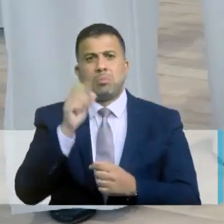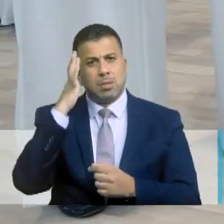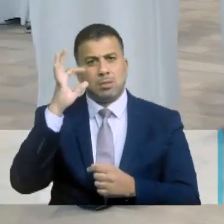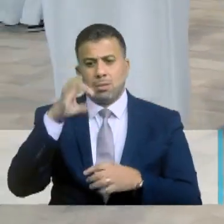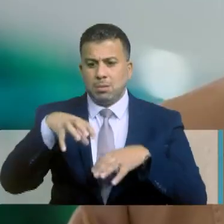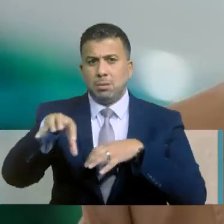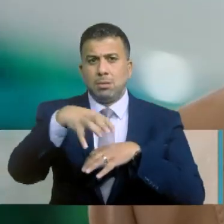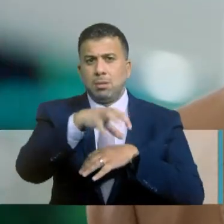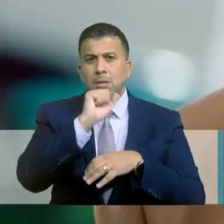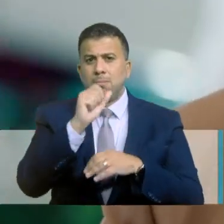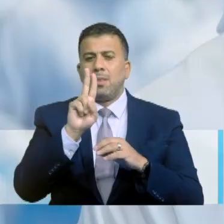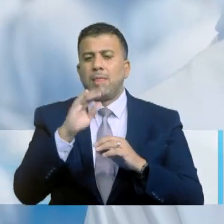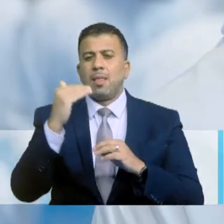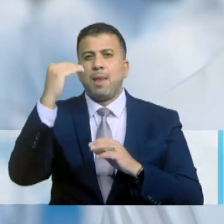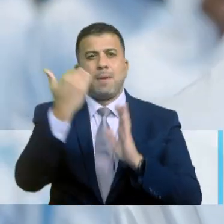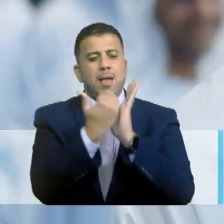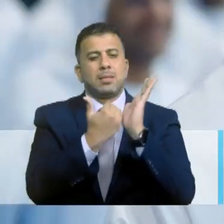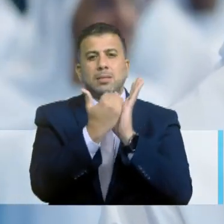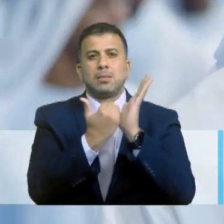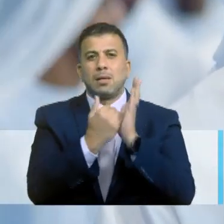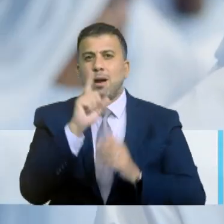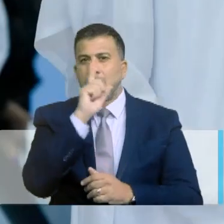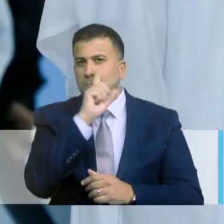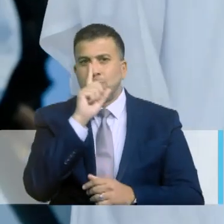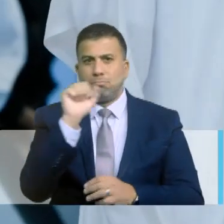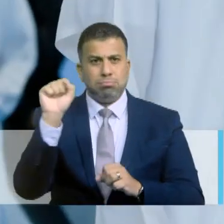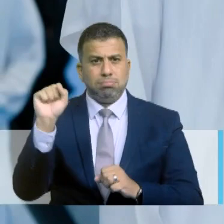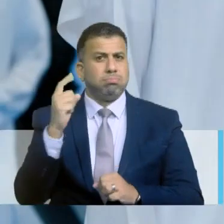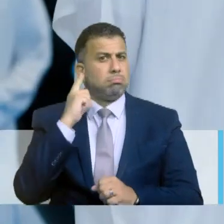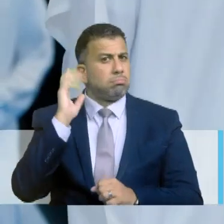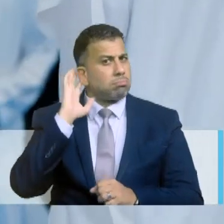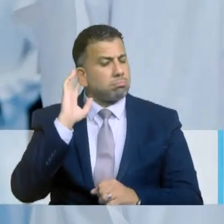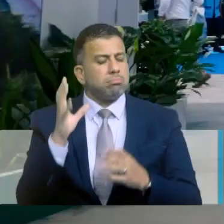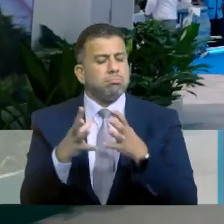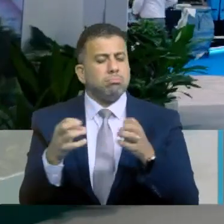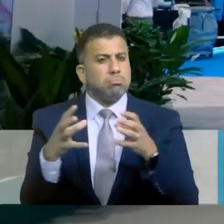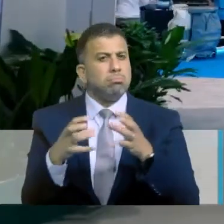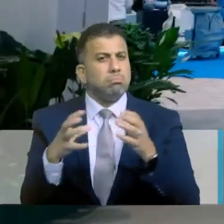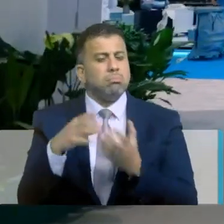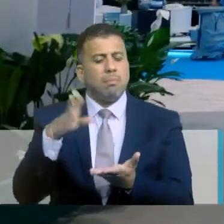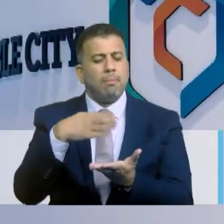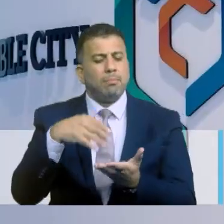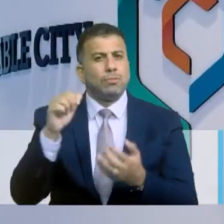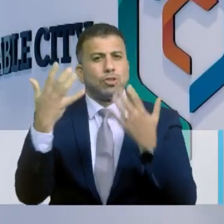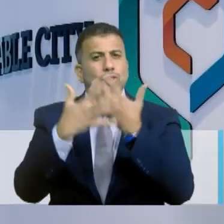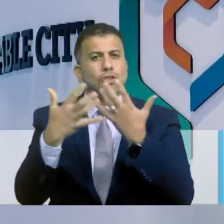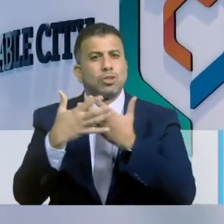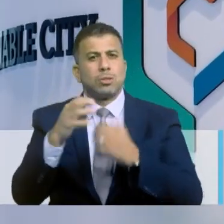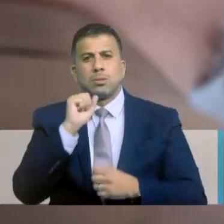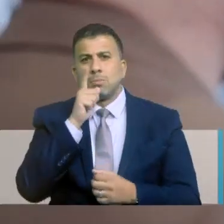المدينه الذكيه وجناح دائره التنميه الاقتصاديه بابوظبي حيث استمع الى شرح حول خطط شركات